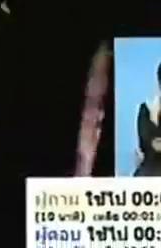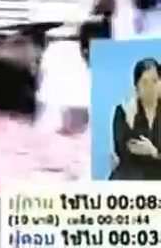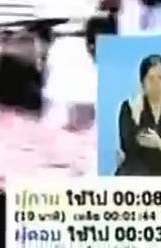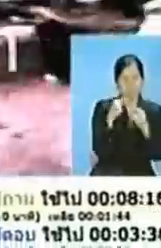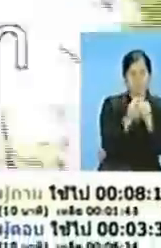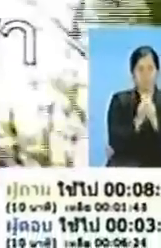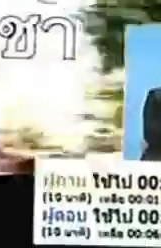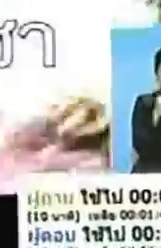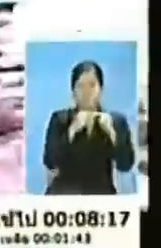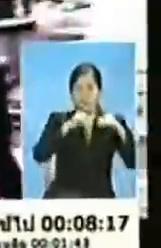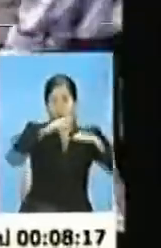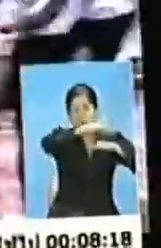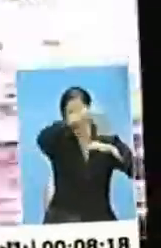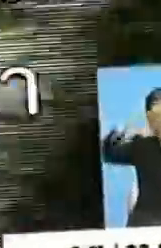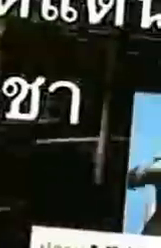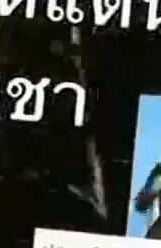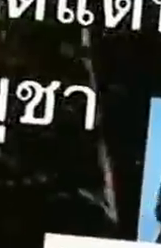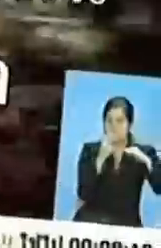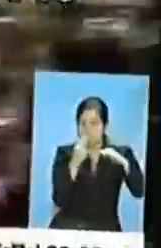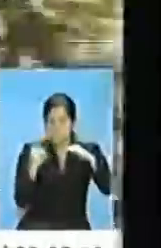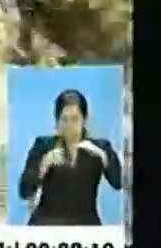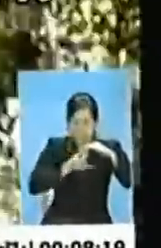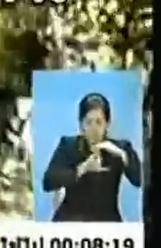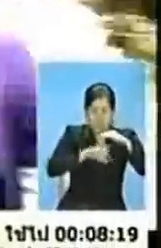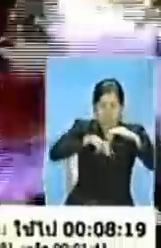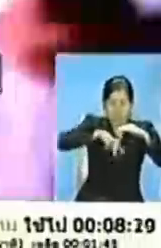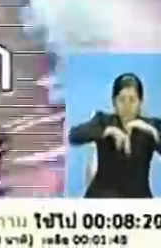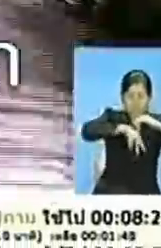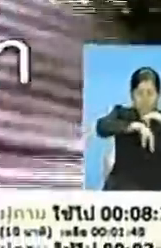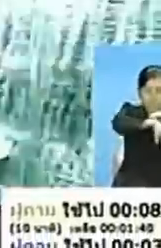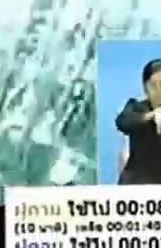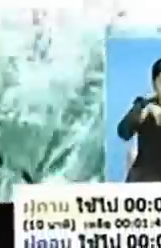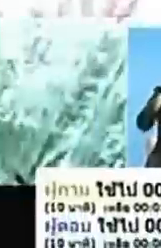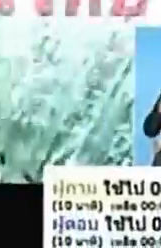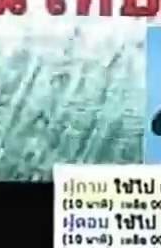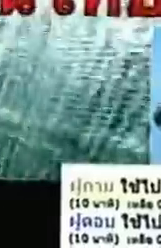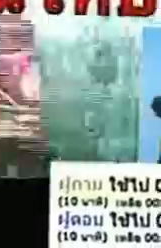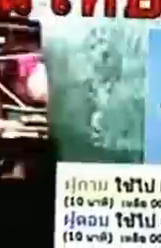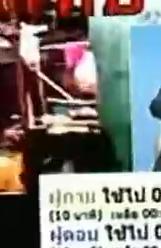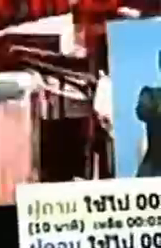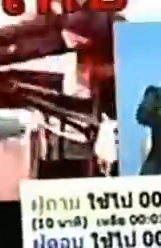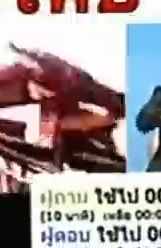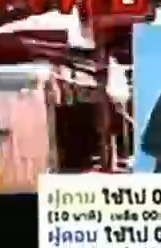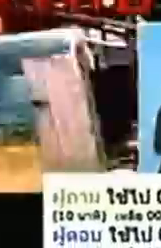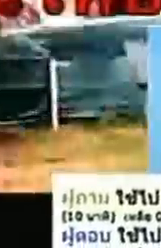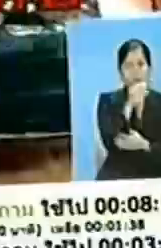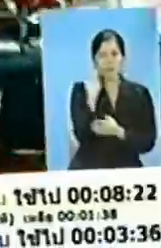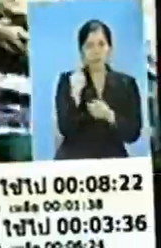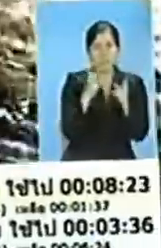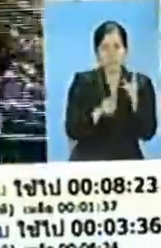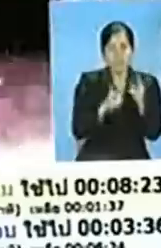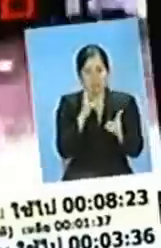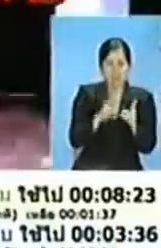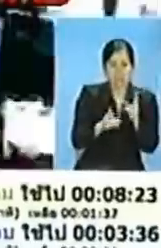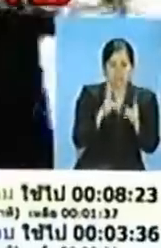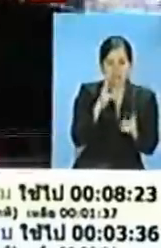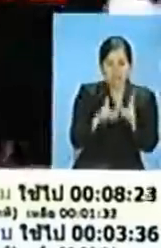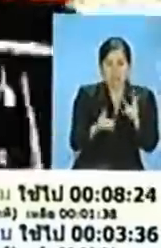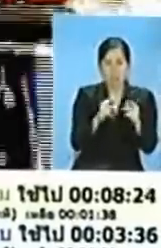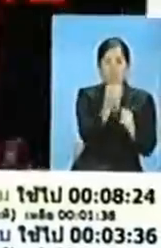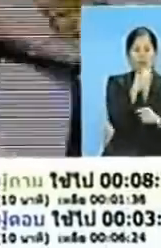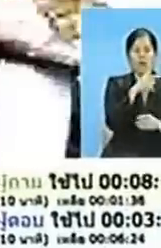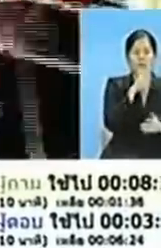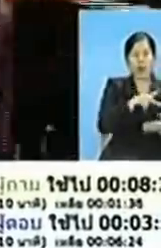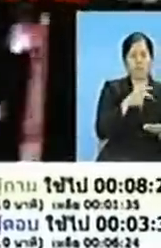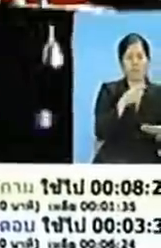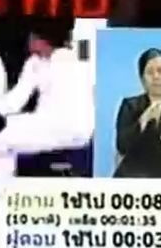วหาว่าผมตัดต่อขนาดเอาหนังสือพิมพ์โชว์เอไอก็บอกคลิปตัดต่อเอไอก็บอกคลิปเก่าเข้าดินแดนไทย